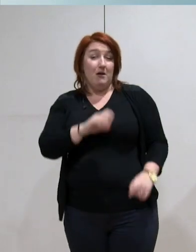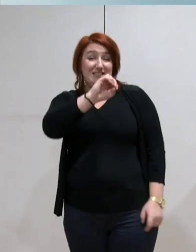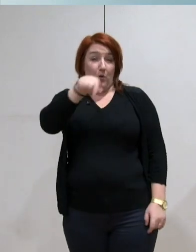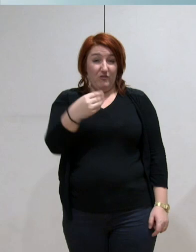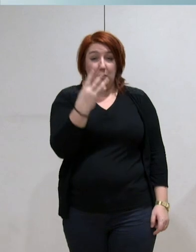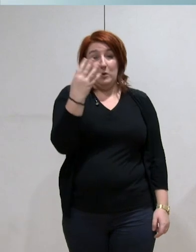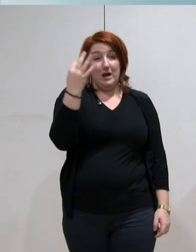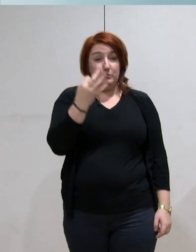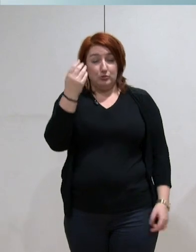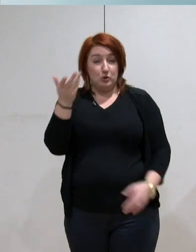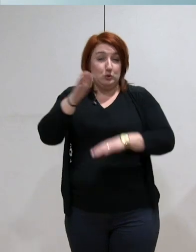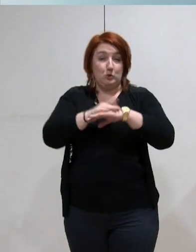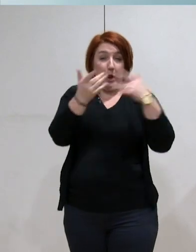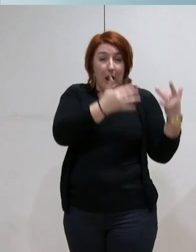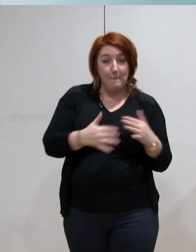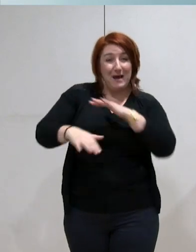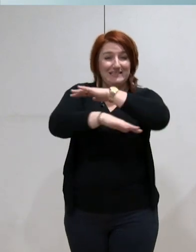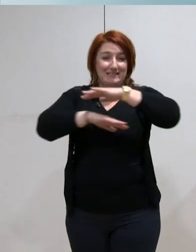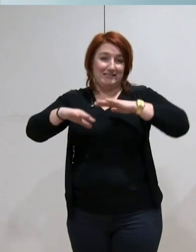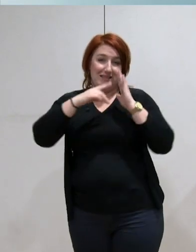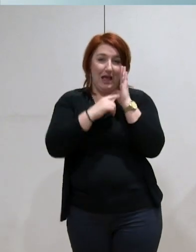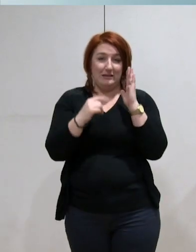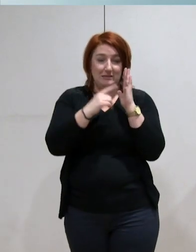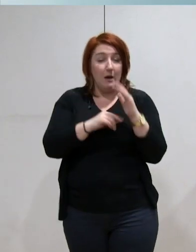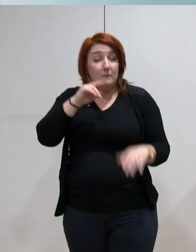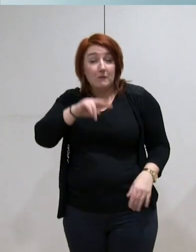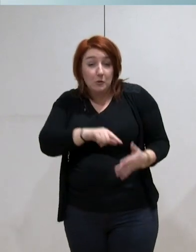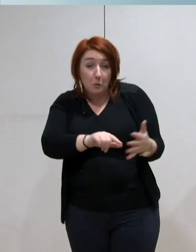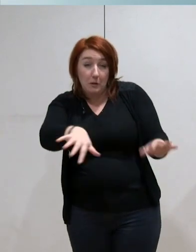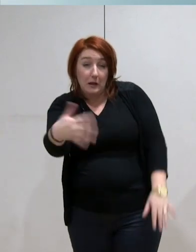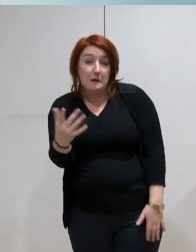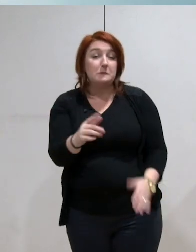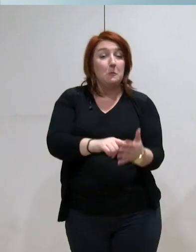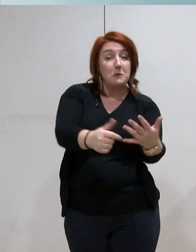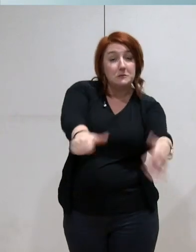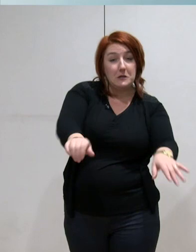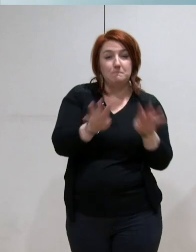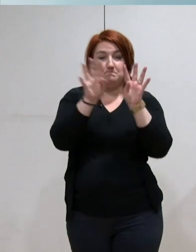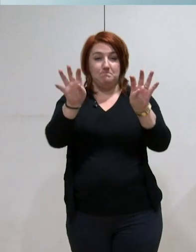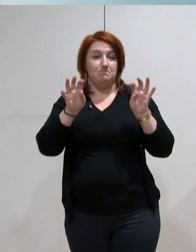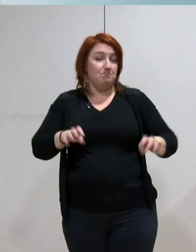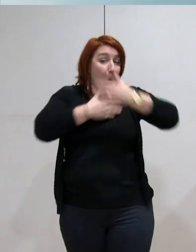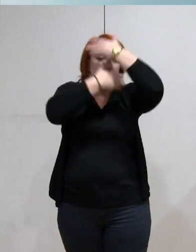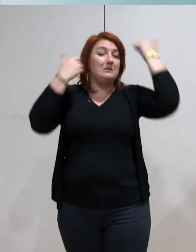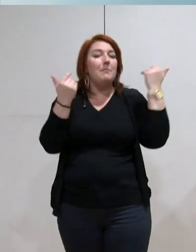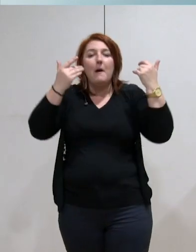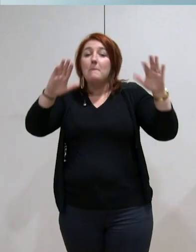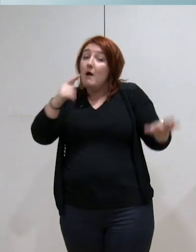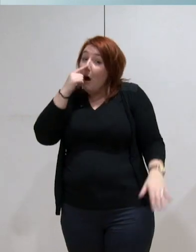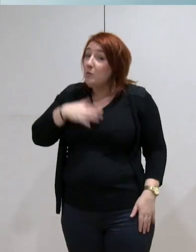taxables quand sera-t-il en 2015 quand sera-t-il en 2016 nul ne le sait mais je doute qu'elles